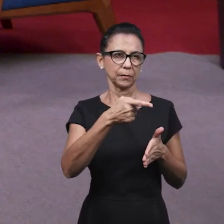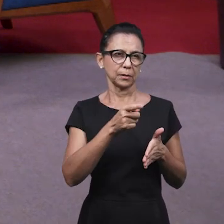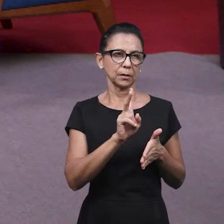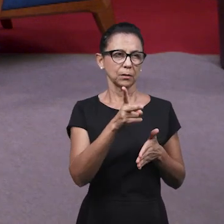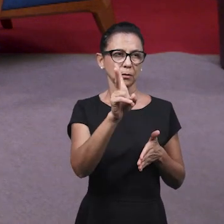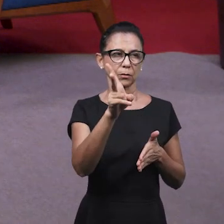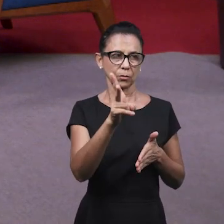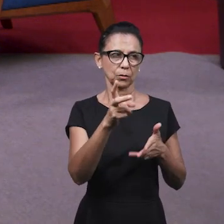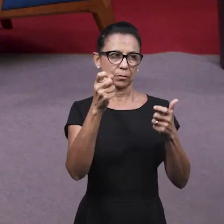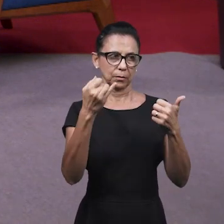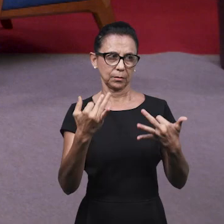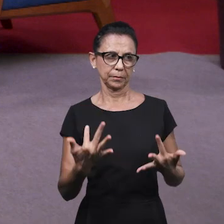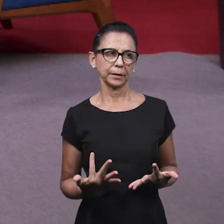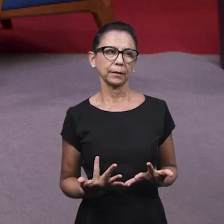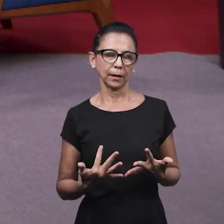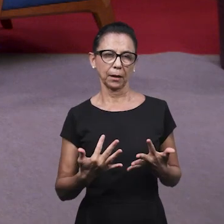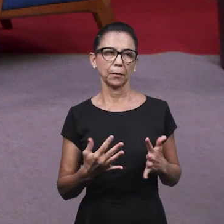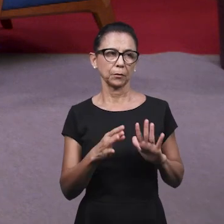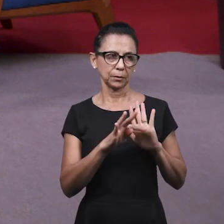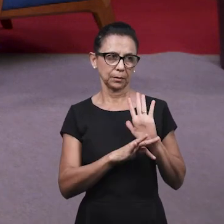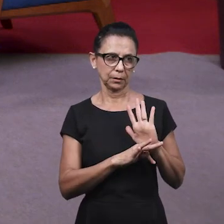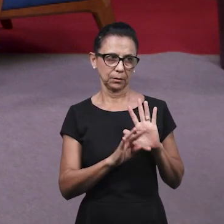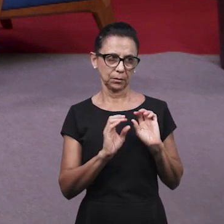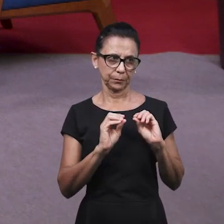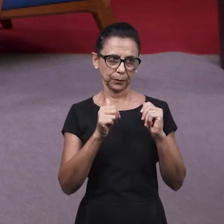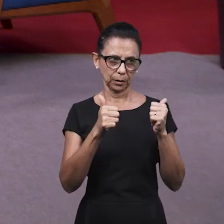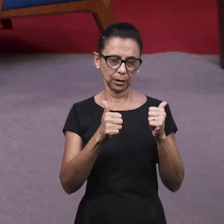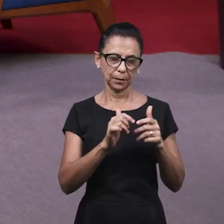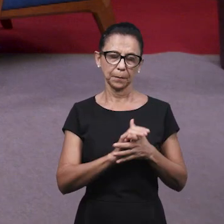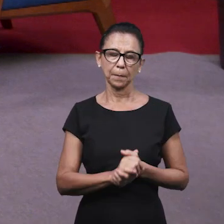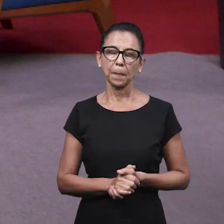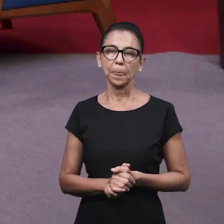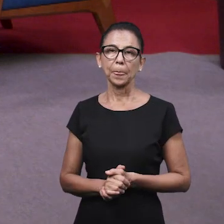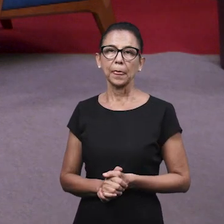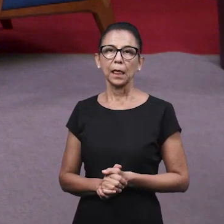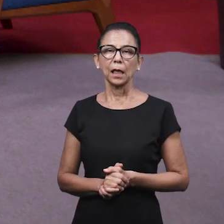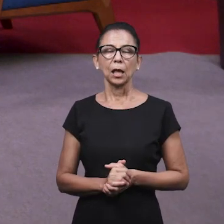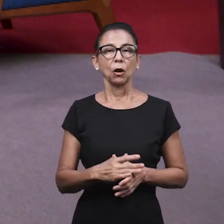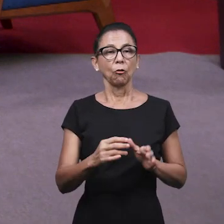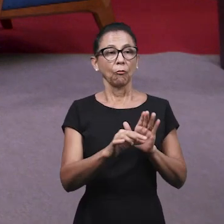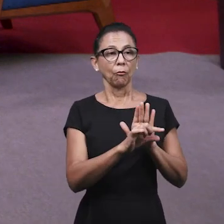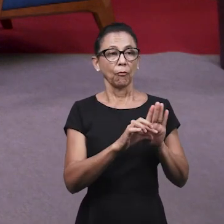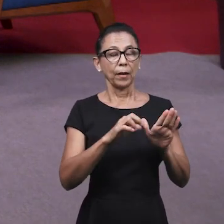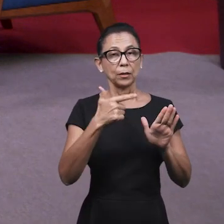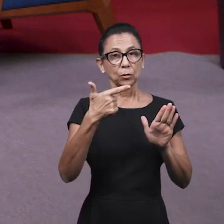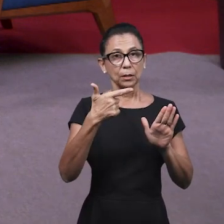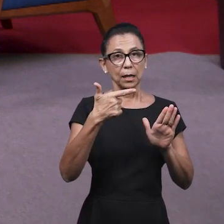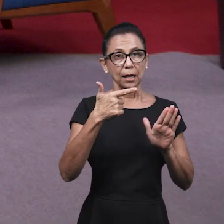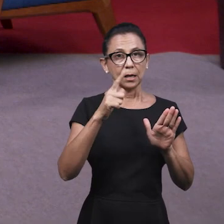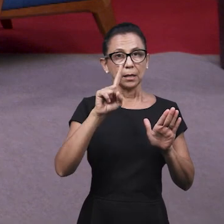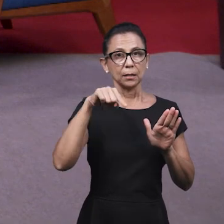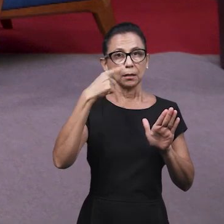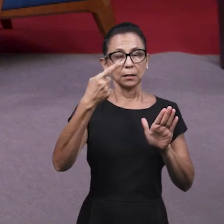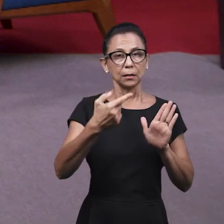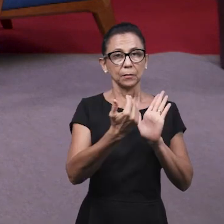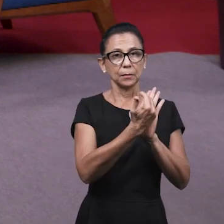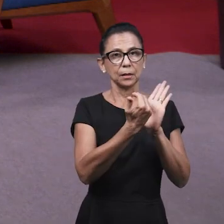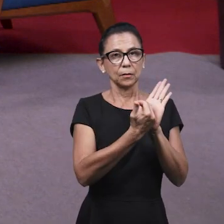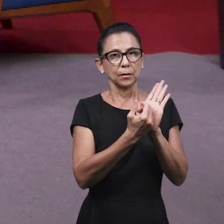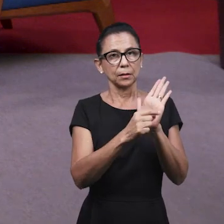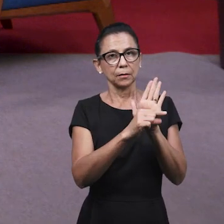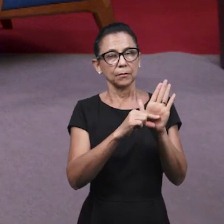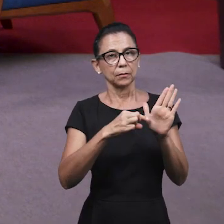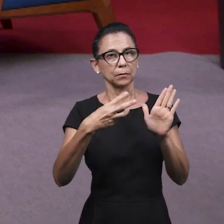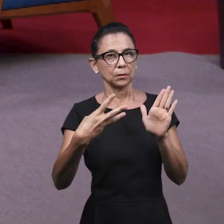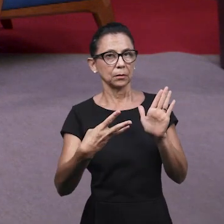la séquence, vous pouvez parler un peu sur cet épisode. Et je vais lire verset 2 et dans la